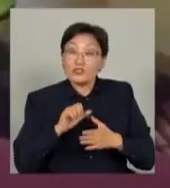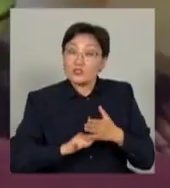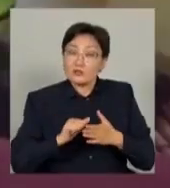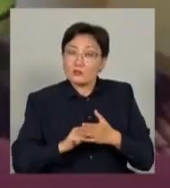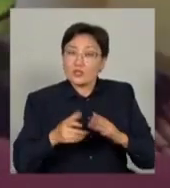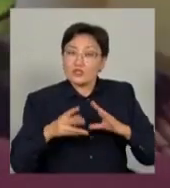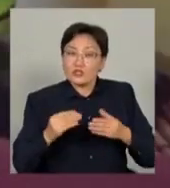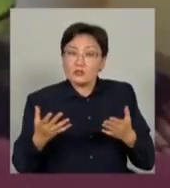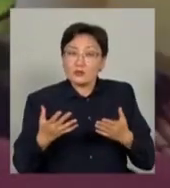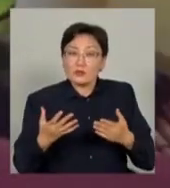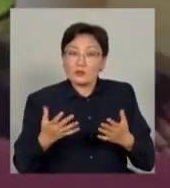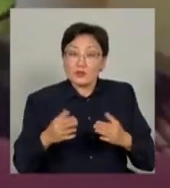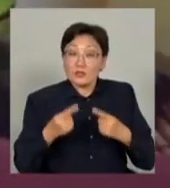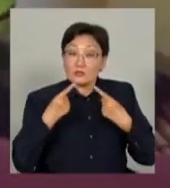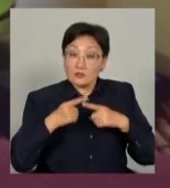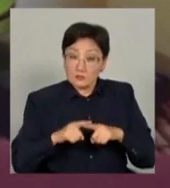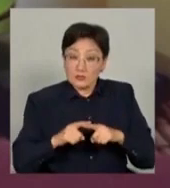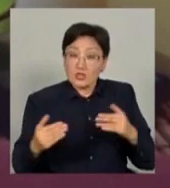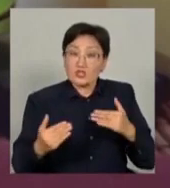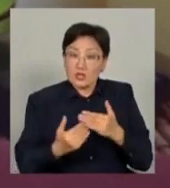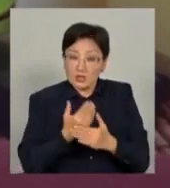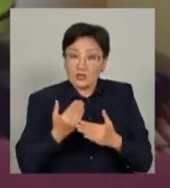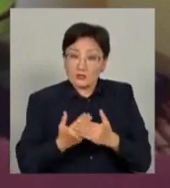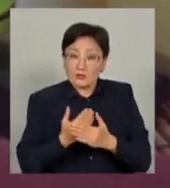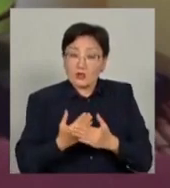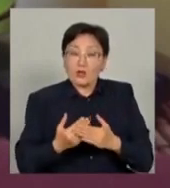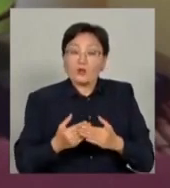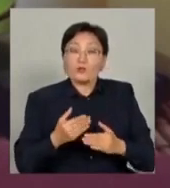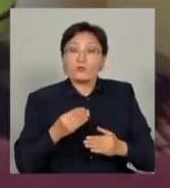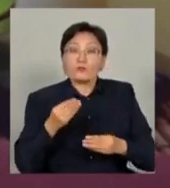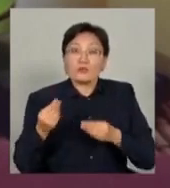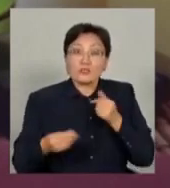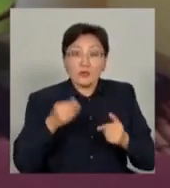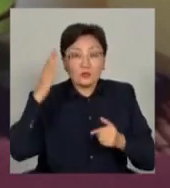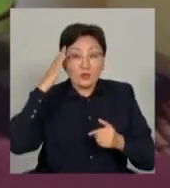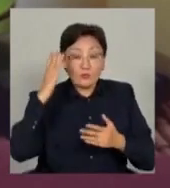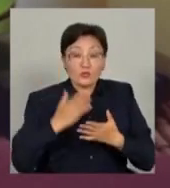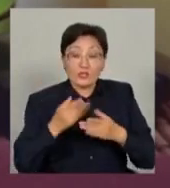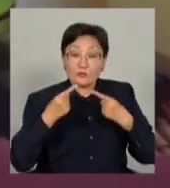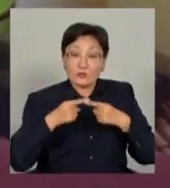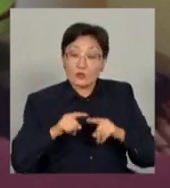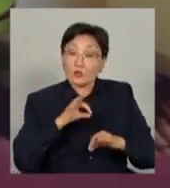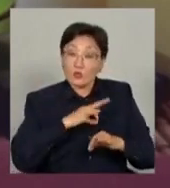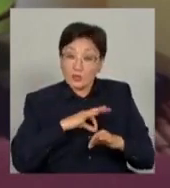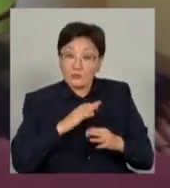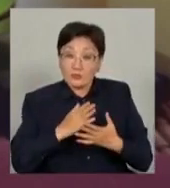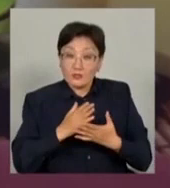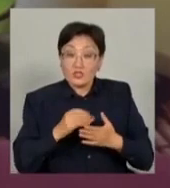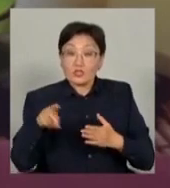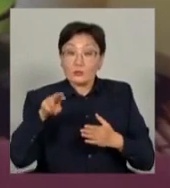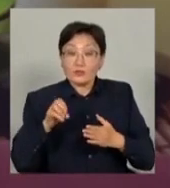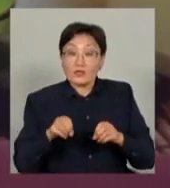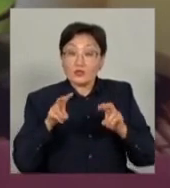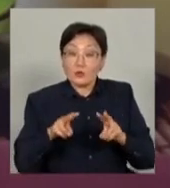нәтижеге жетіп жатырмыз? Себебі технологиялар жаңартылып жатыр, жасанды интеллектісі бар жаңағы технологияны қолданып жатырмыз, және